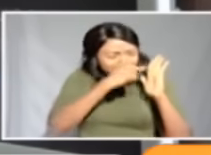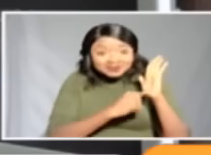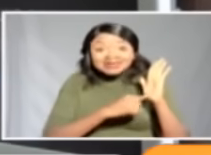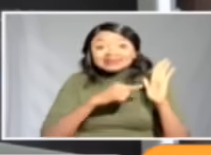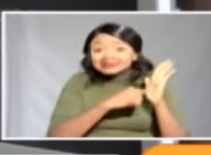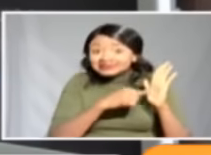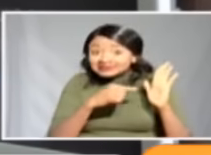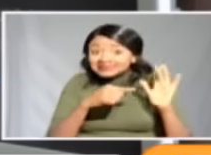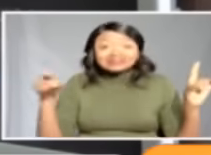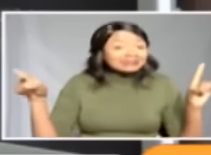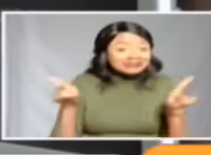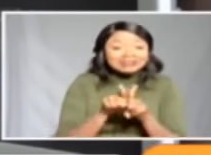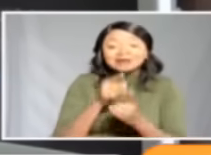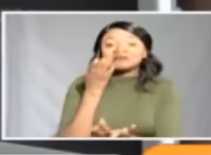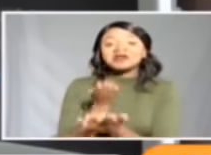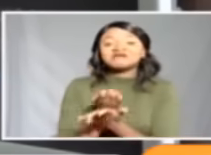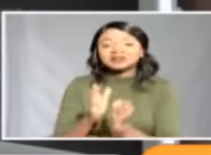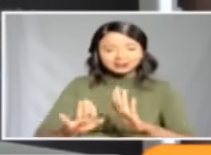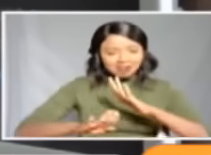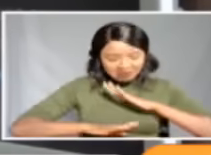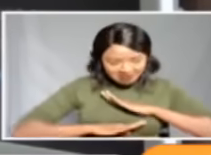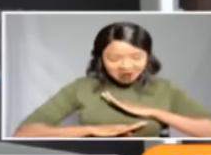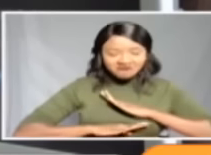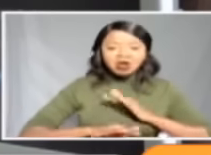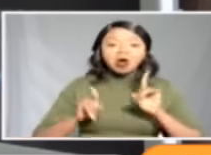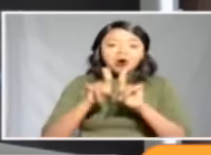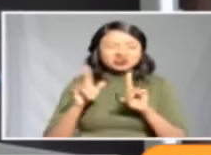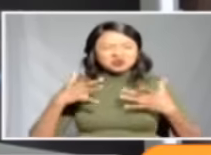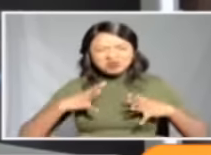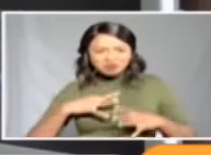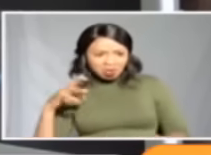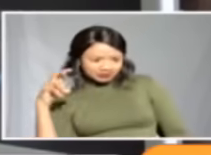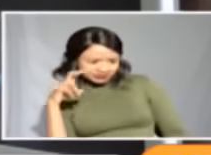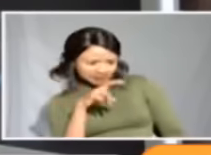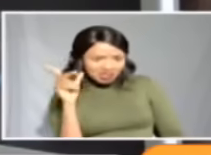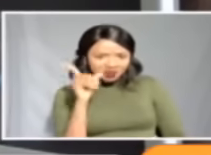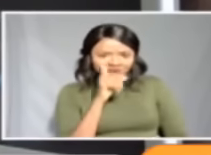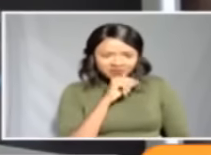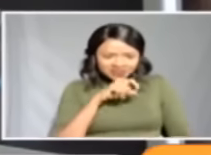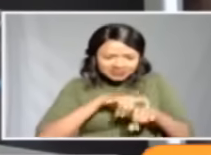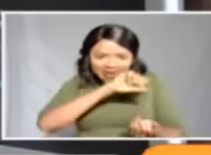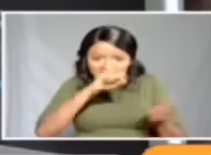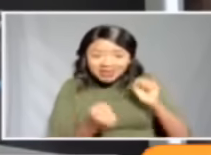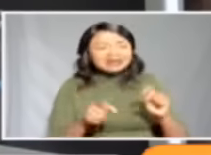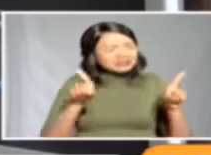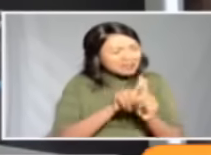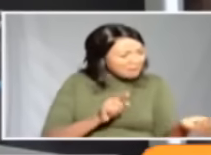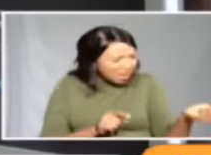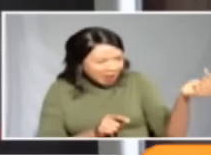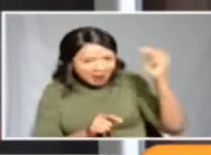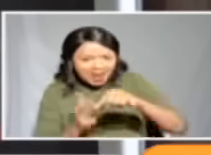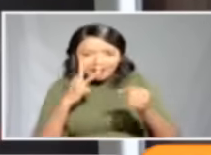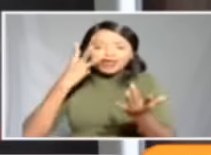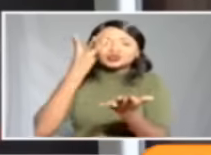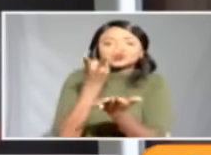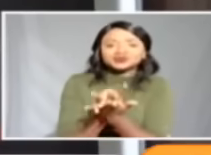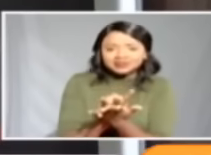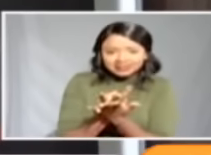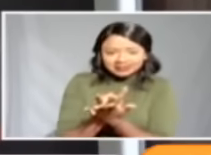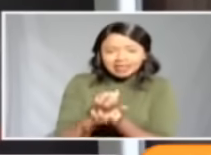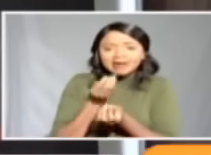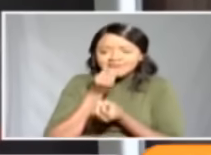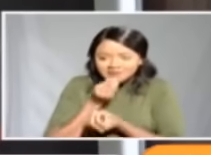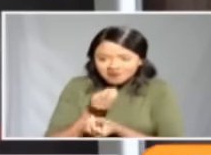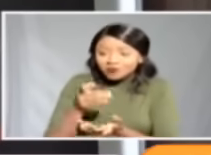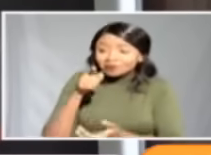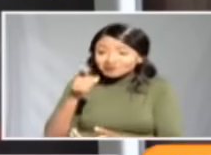ushahidi. Pia kuna wale ambao labda walikuona baada ya jambo hilo, pia hao wanaweza kuja kutoa ushahidi. Daktari yule